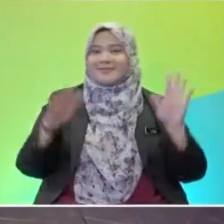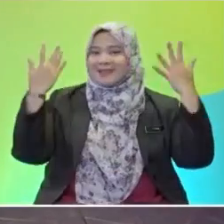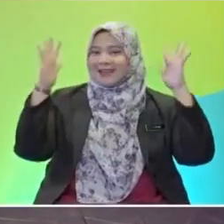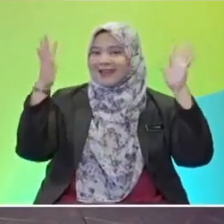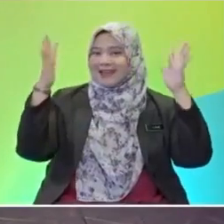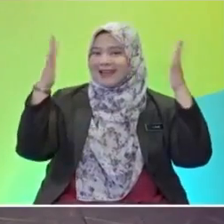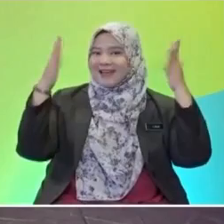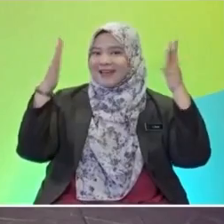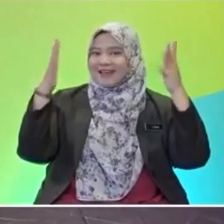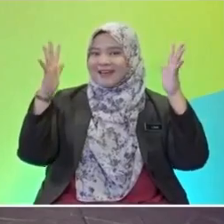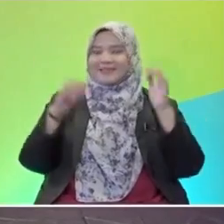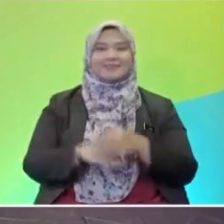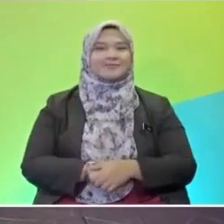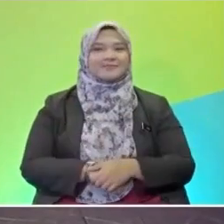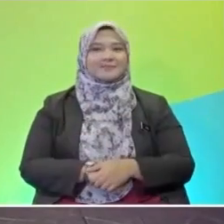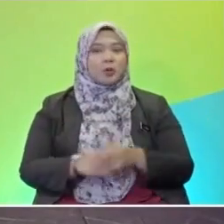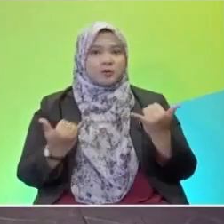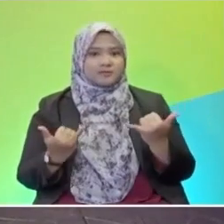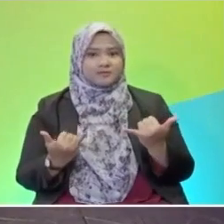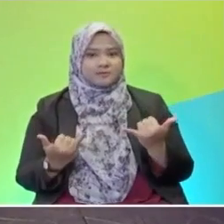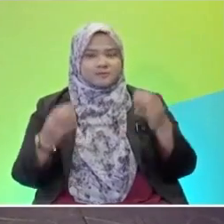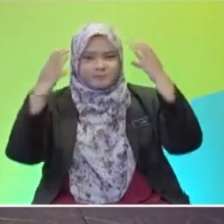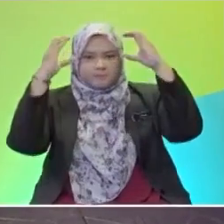ada satu soal untuk ikhfa